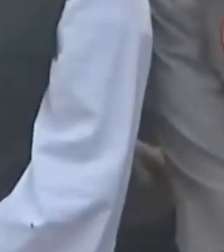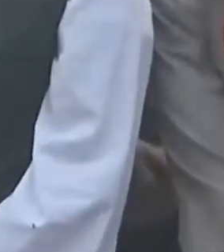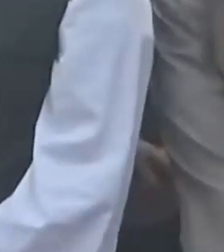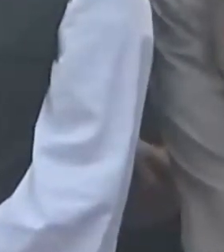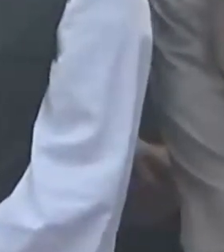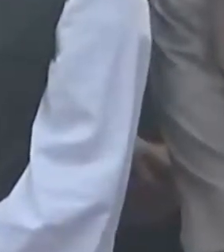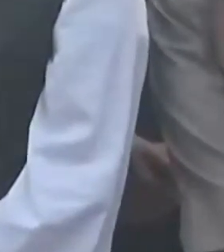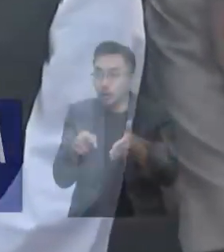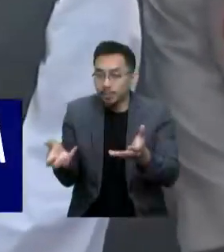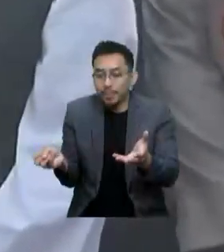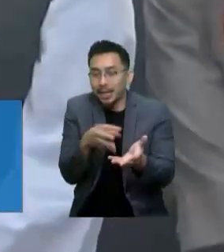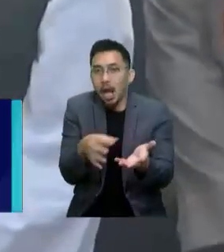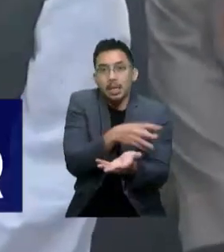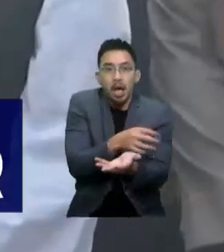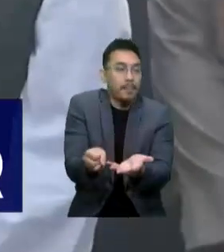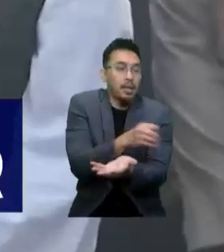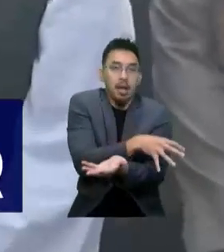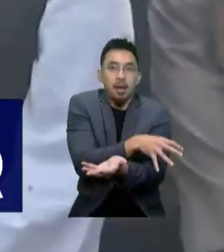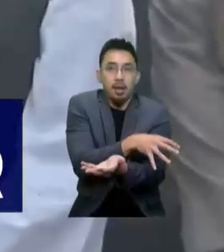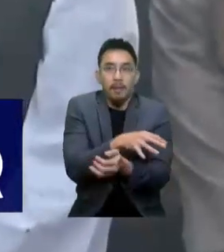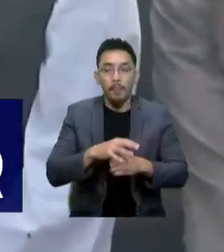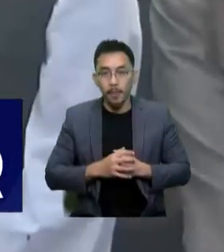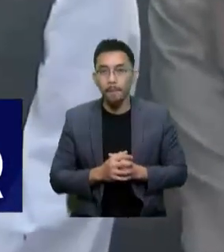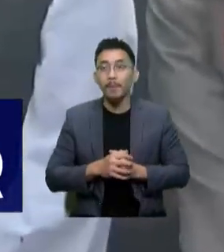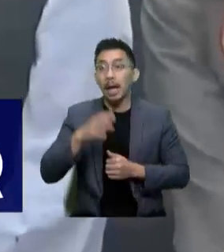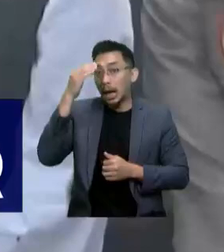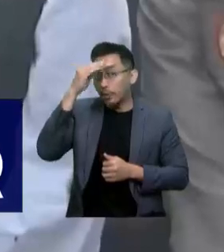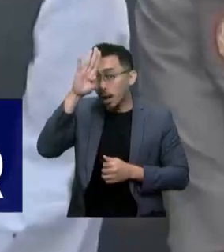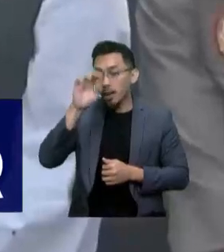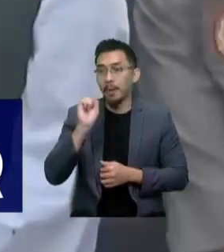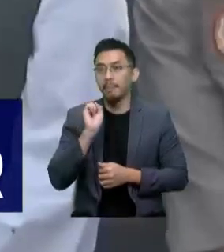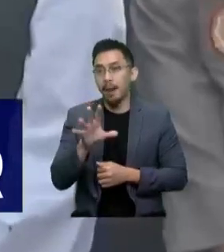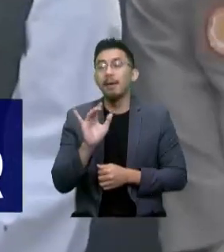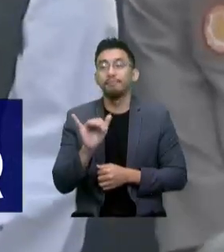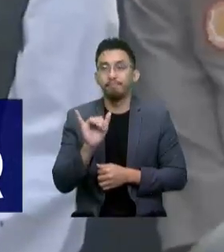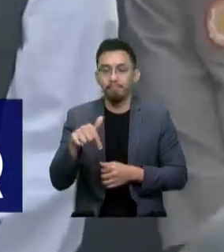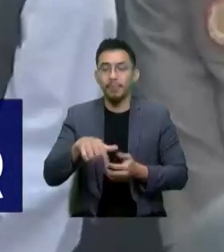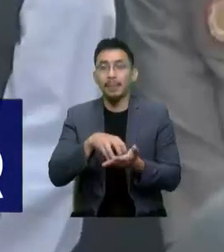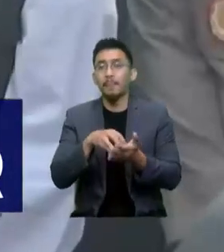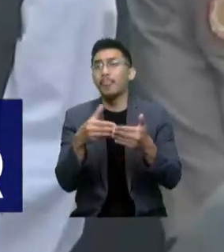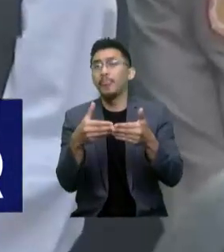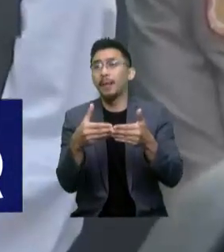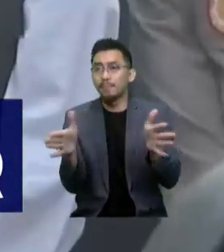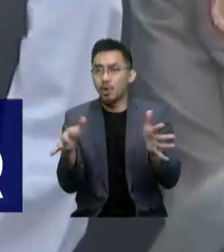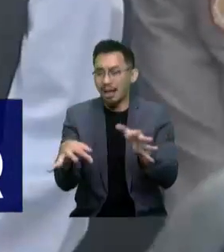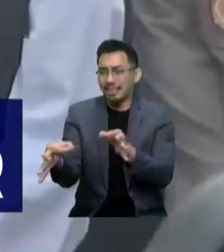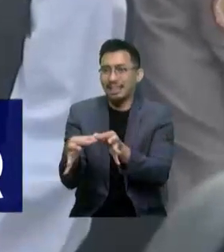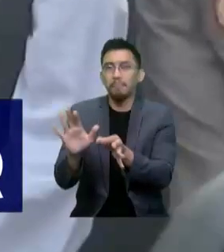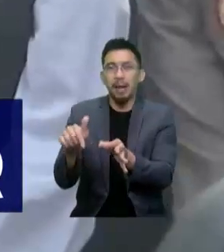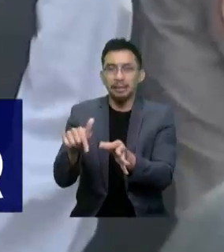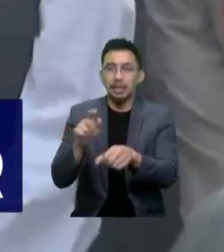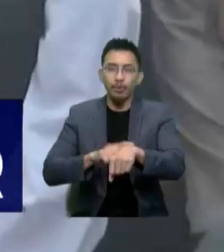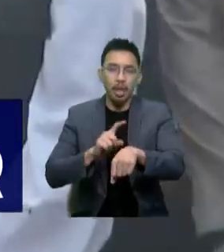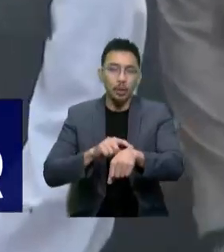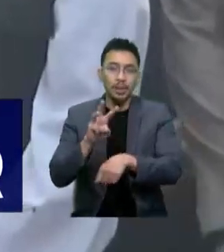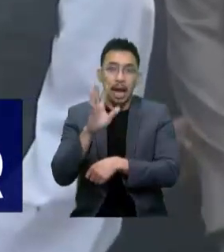Kami sudah membuka tempat penampungan sampah sementara, masih di zona Sari Mukti, tapi butuh waktu 2 hari